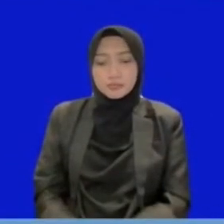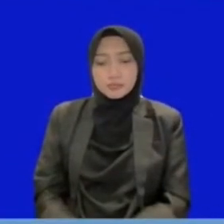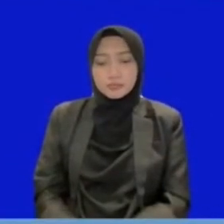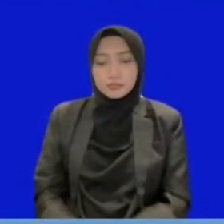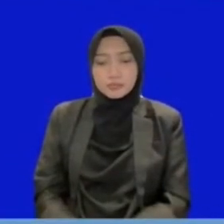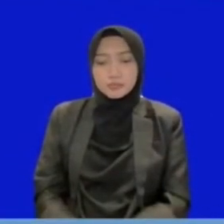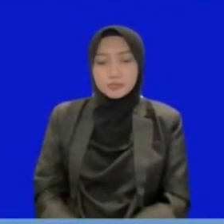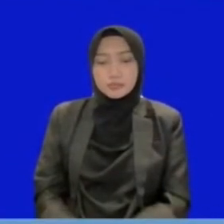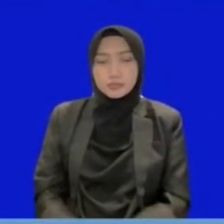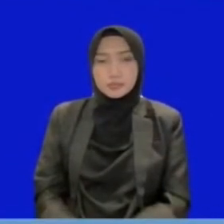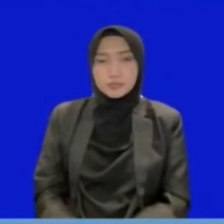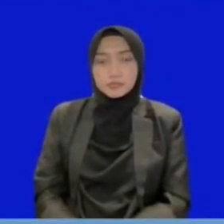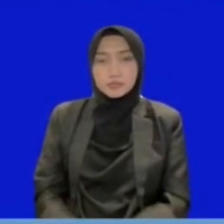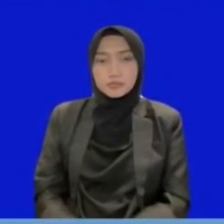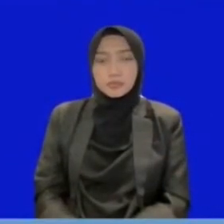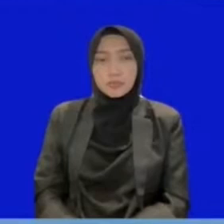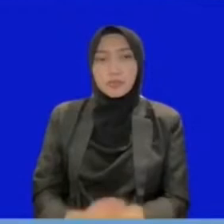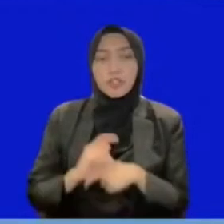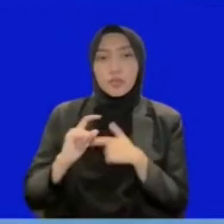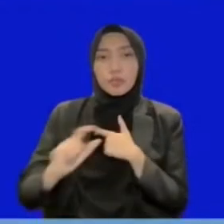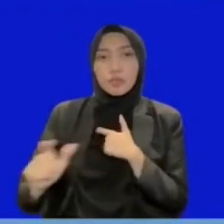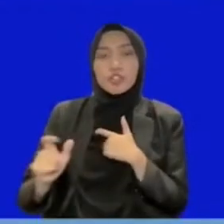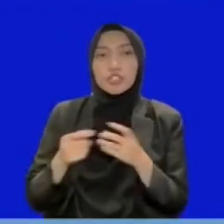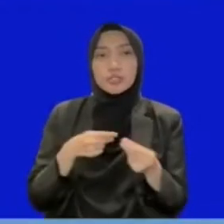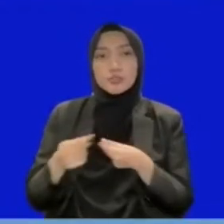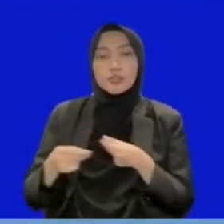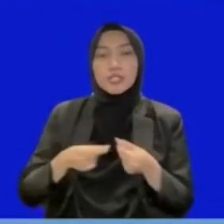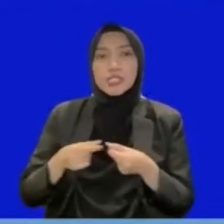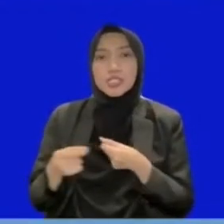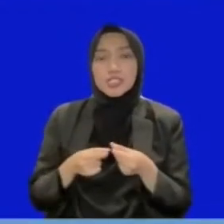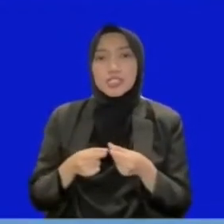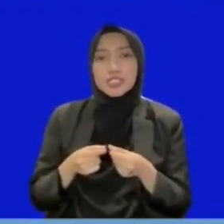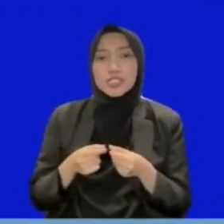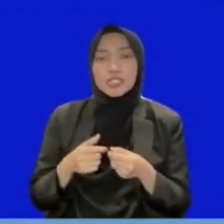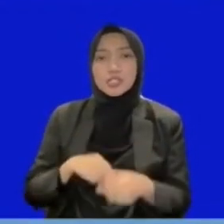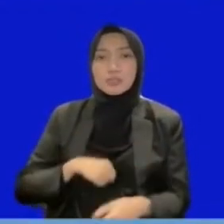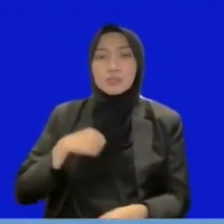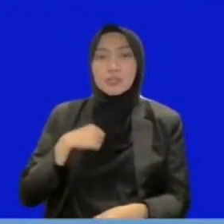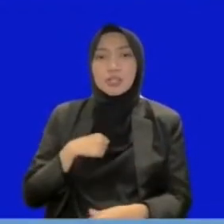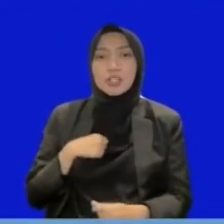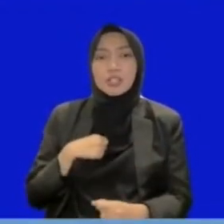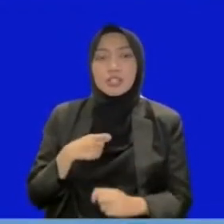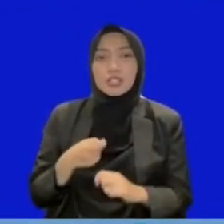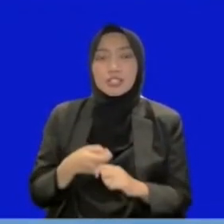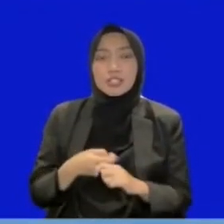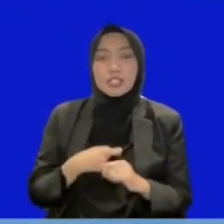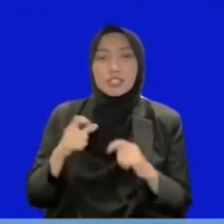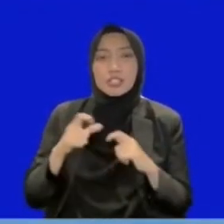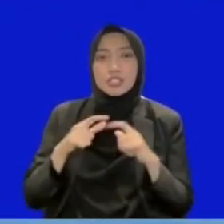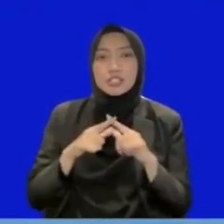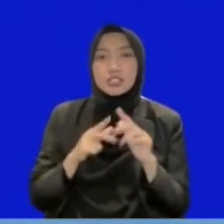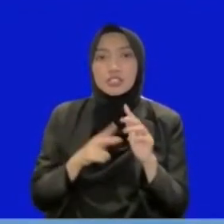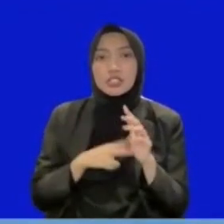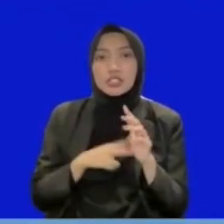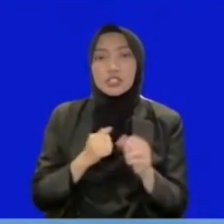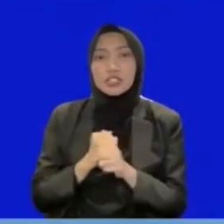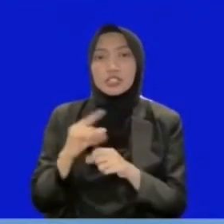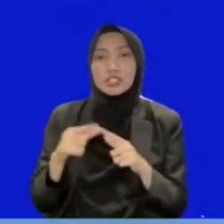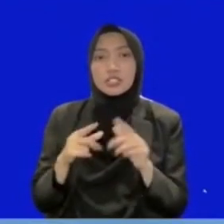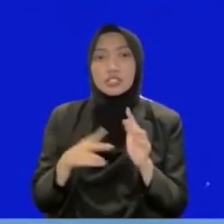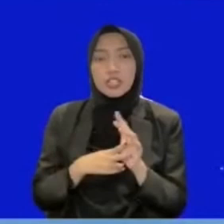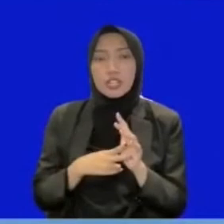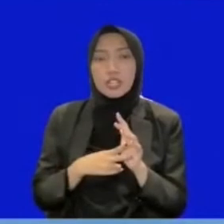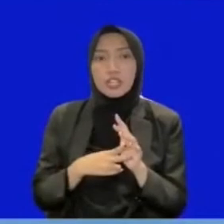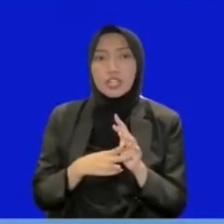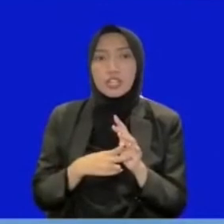Nah, ini adalah proses bisnis dan juga kelembagaan dari Sangiran Early Mansite. Saya